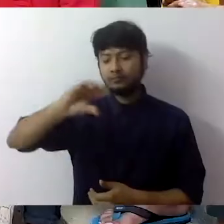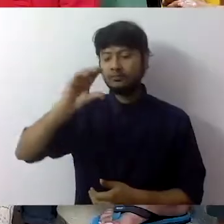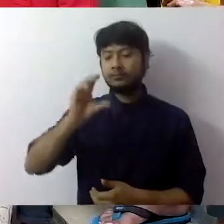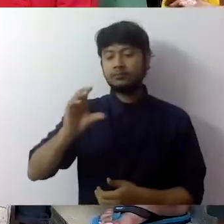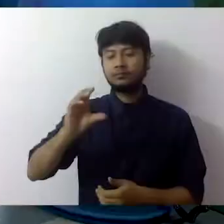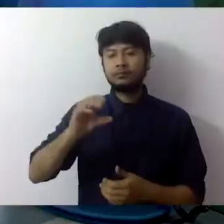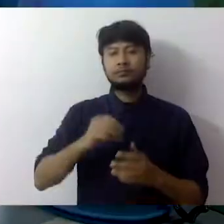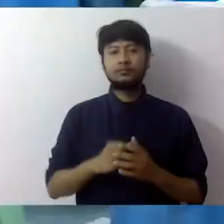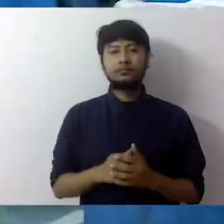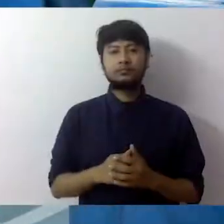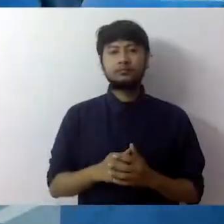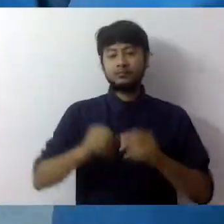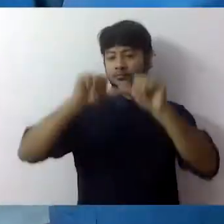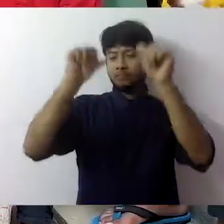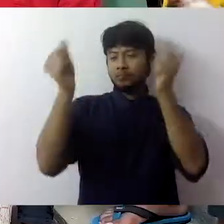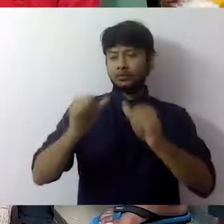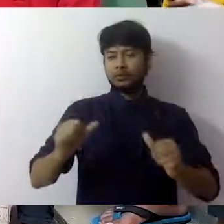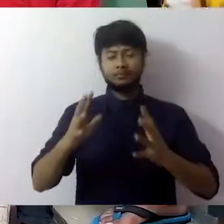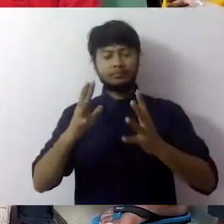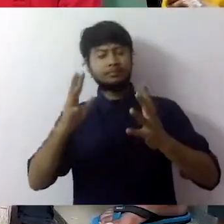सूर्यकोटि समप्रभ